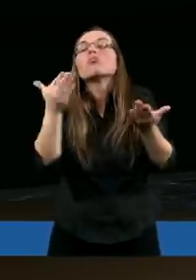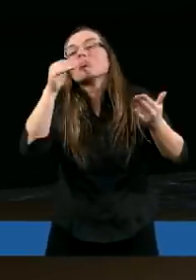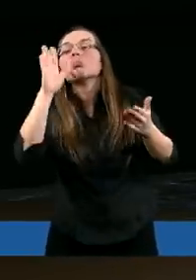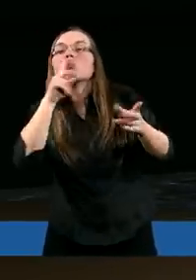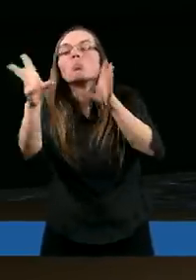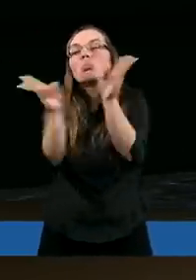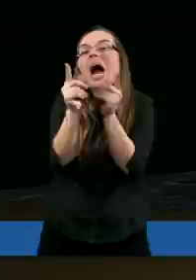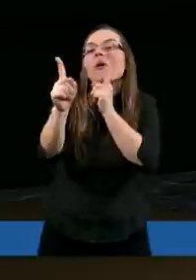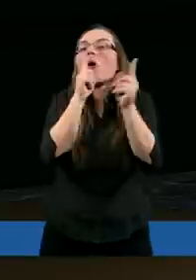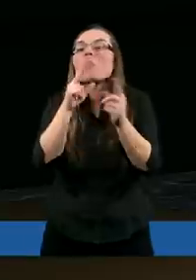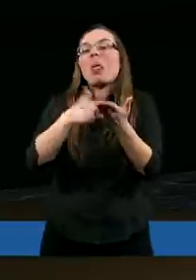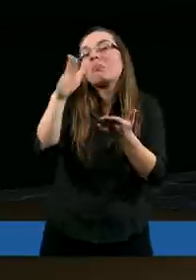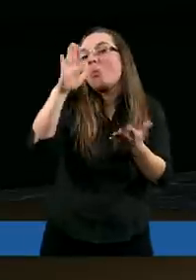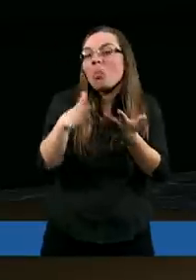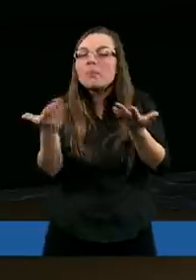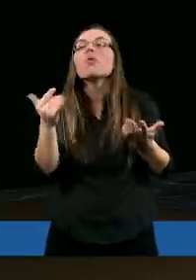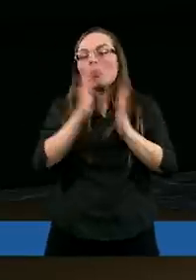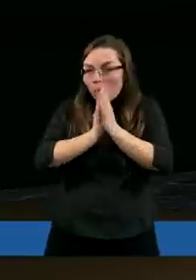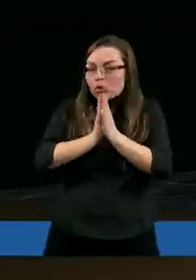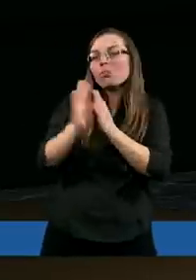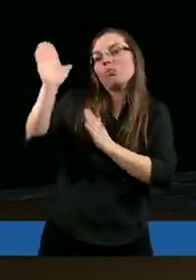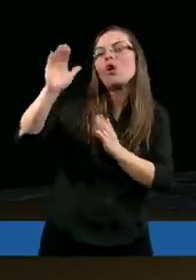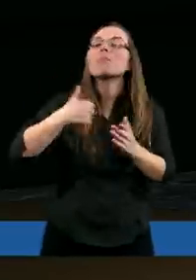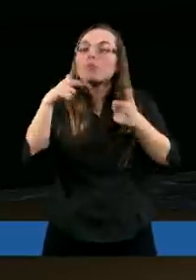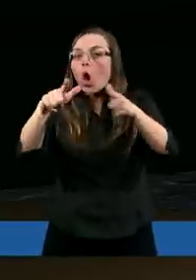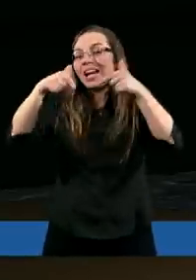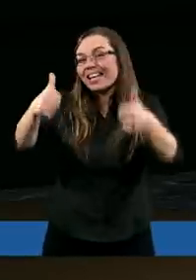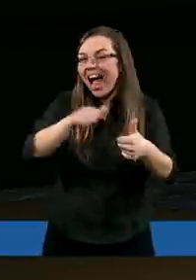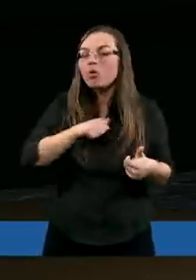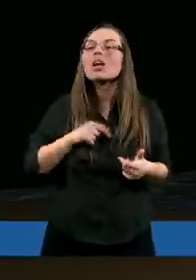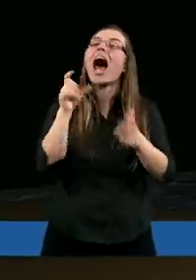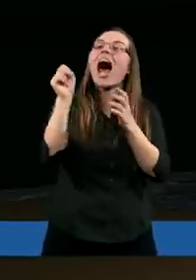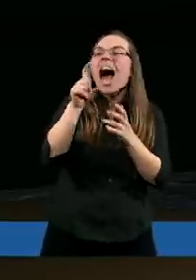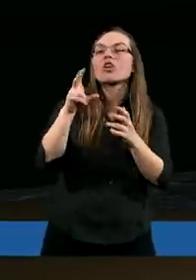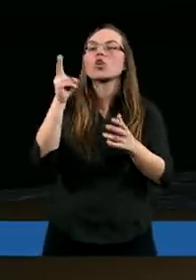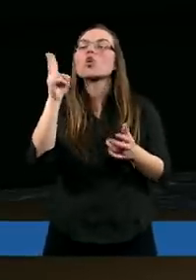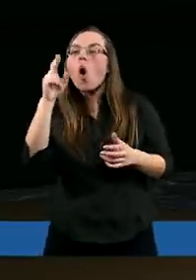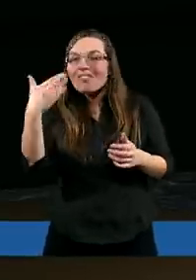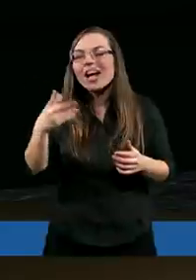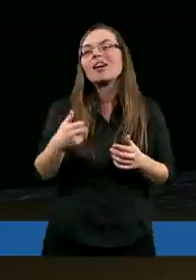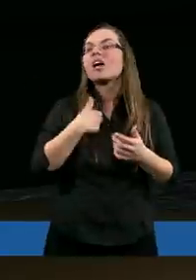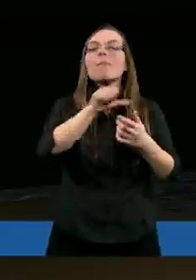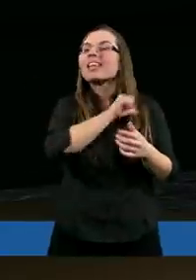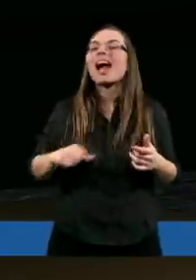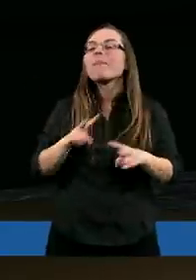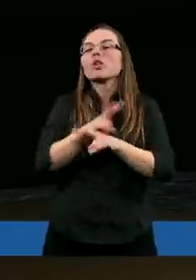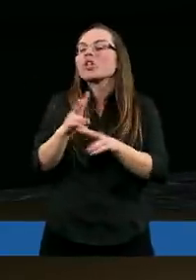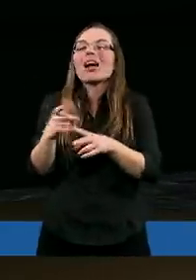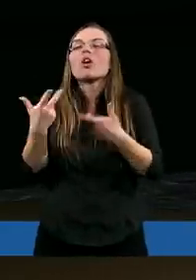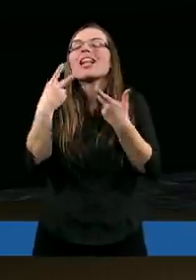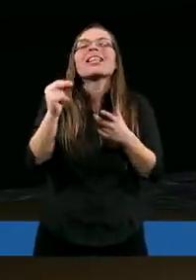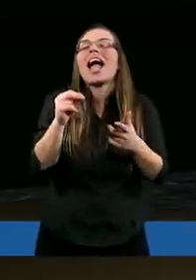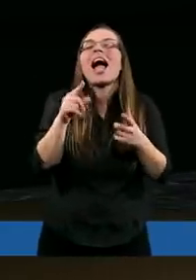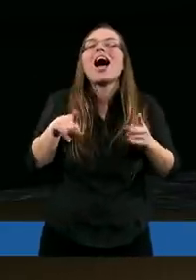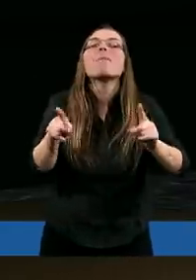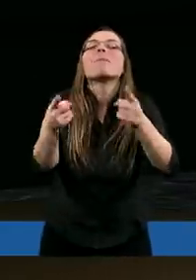mógł rozmawiać. I tak prosiłem Boga, żeby to się stało, aczkolwiek powiedziałem, abym sam niczego nie